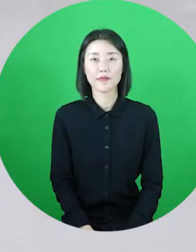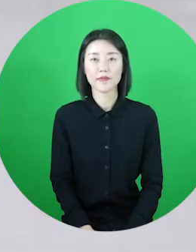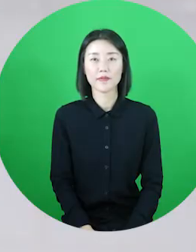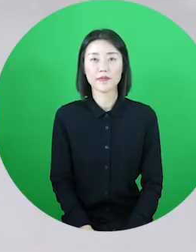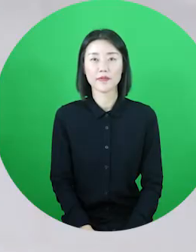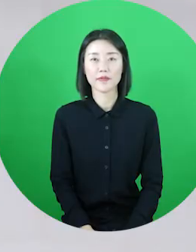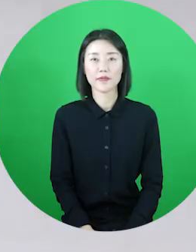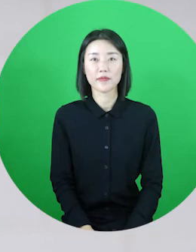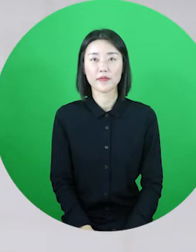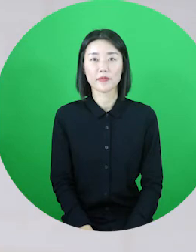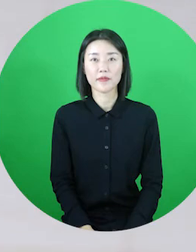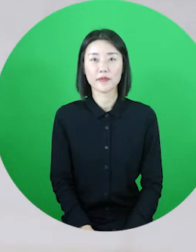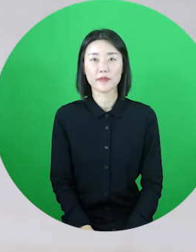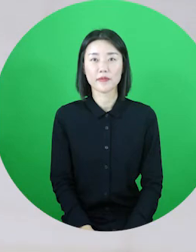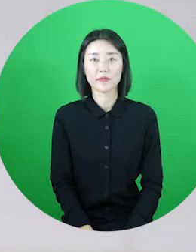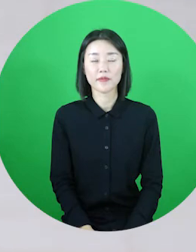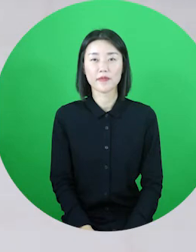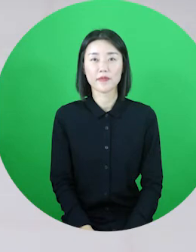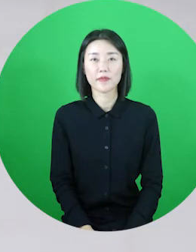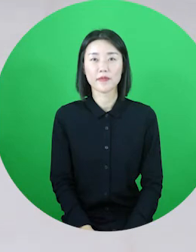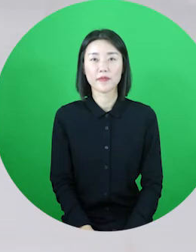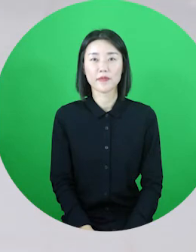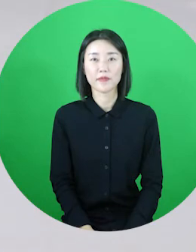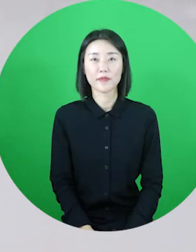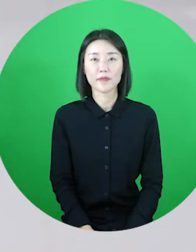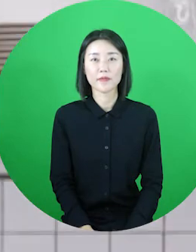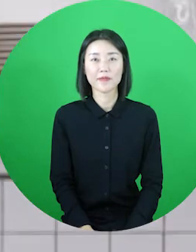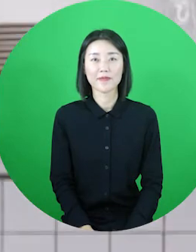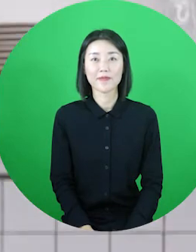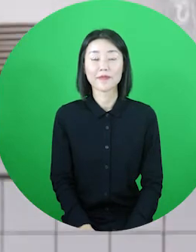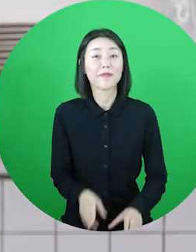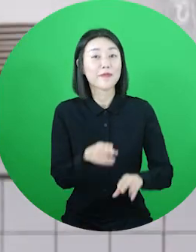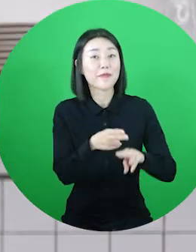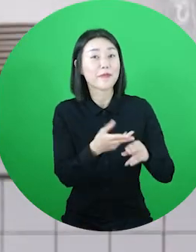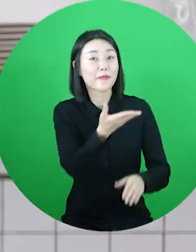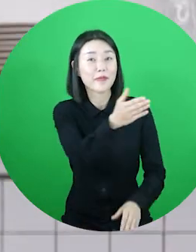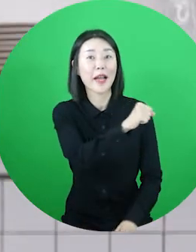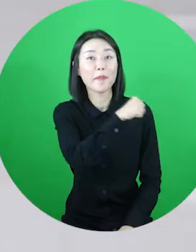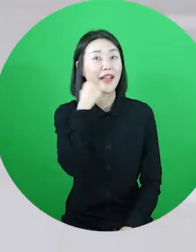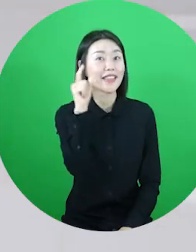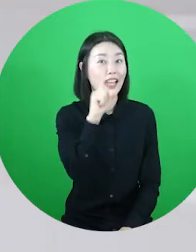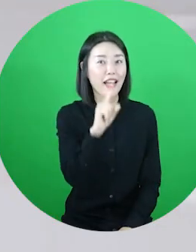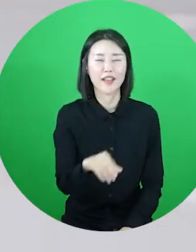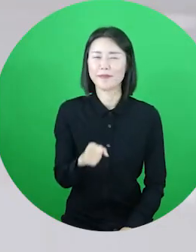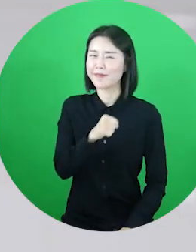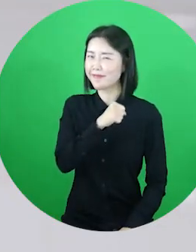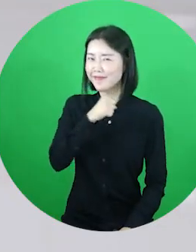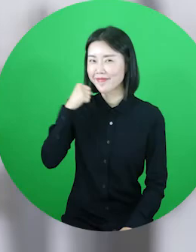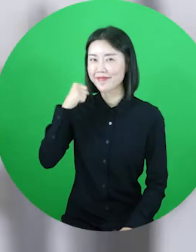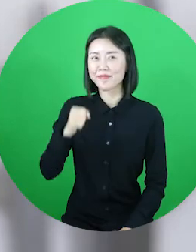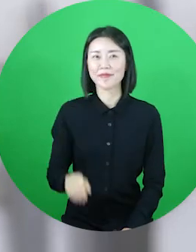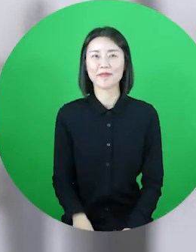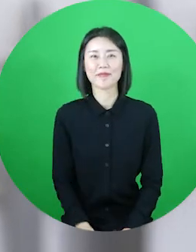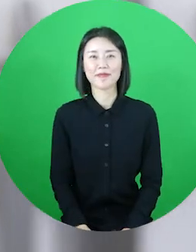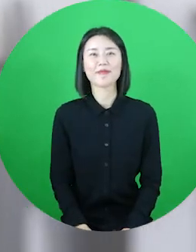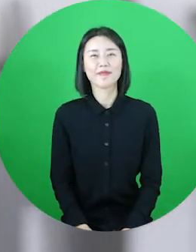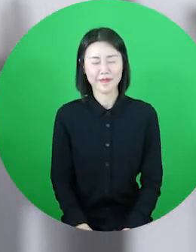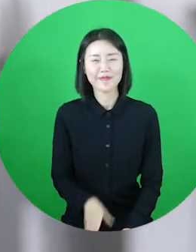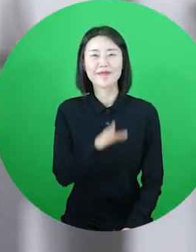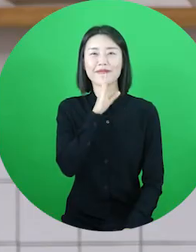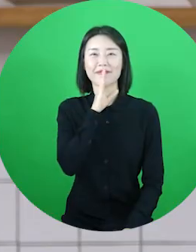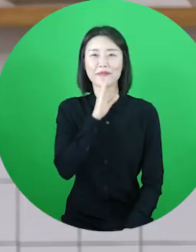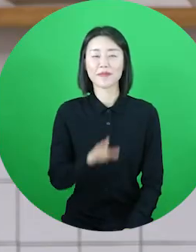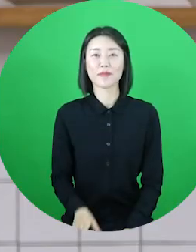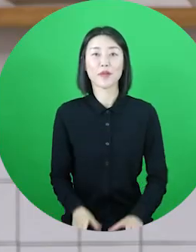요리사님 맛이 어때요? 맛있었어요. 아,